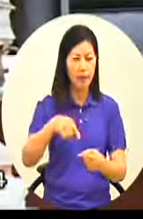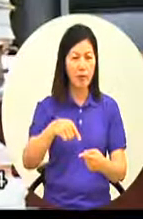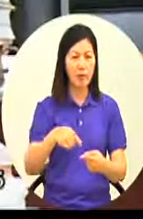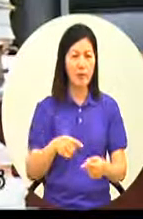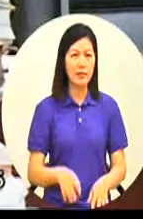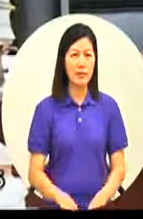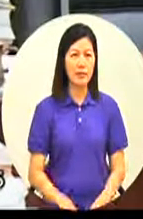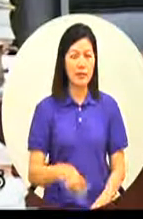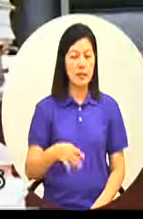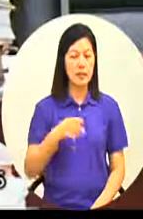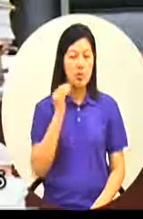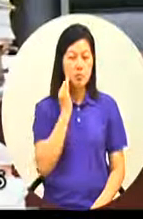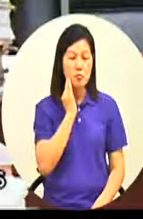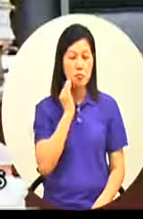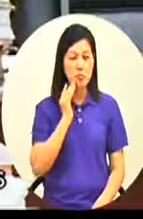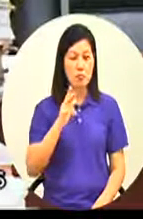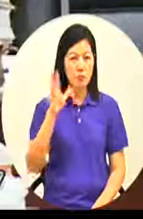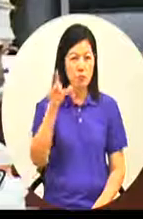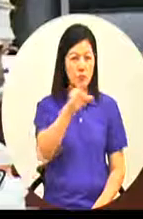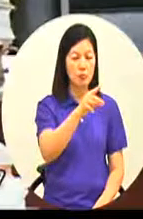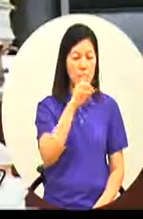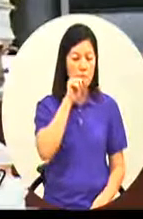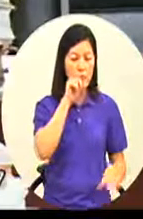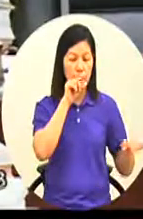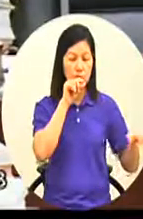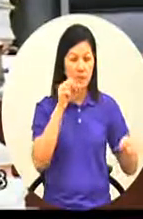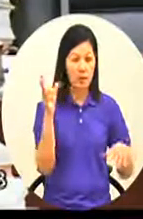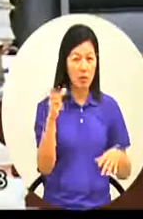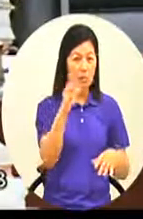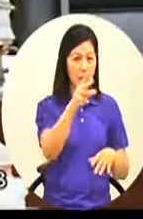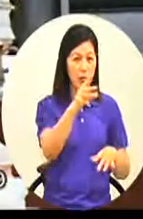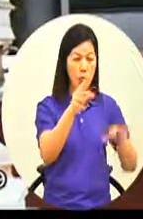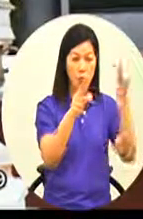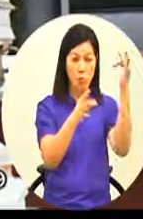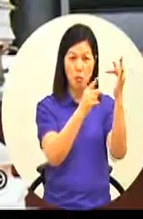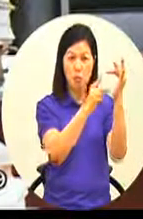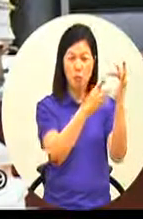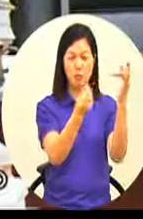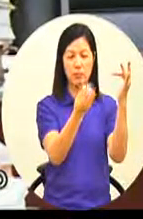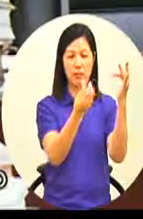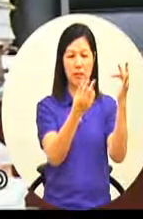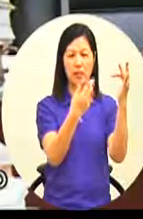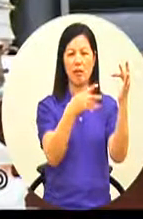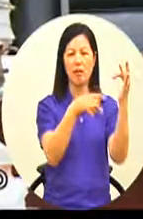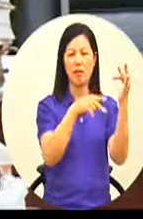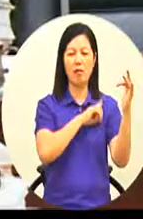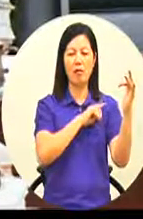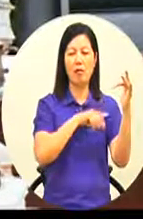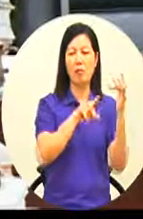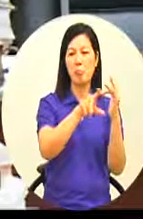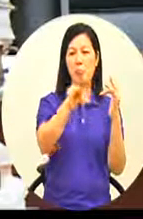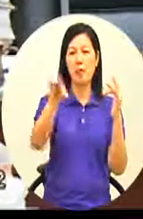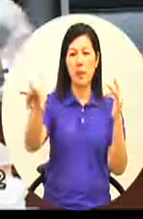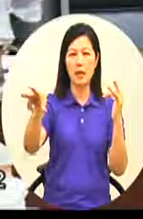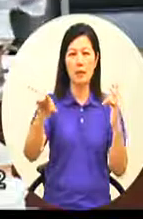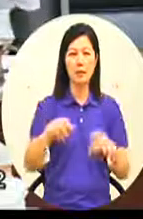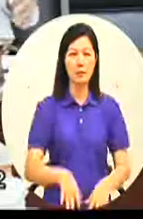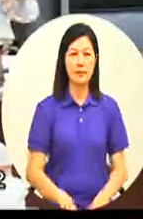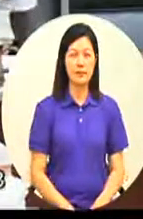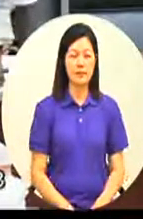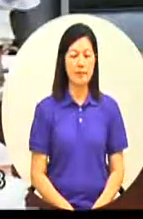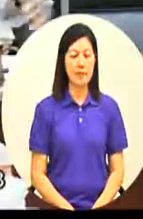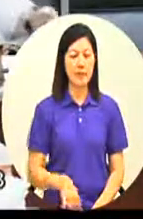那桥啊，公下来没起来刷一下，哎，环保团队起啊。那自然是不是这样？有可能啊，因为这